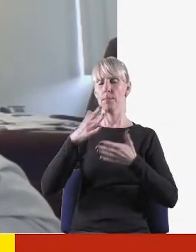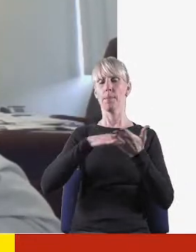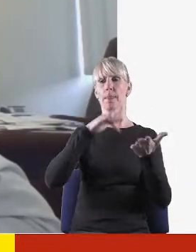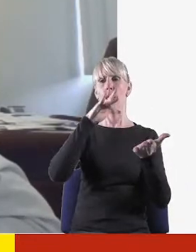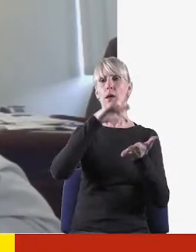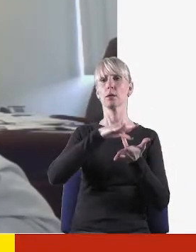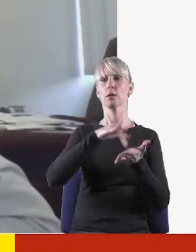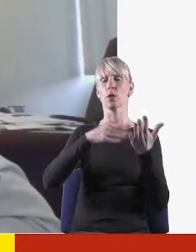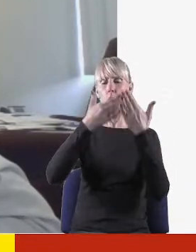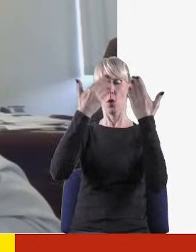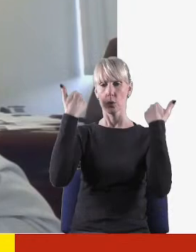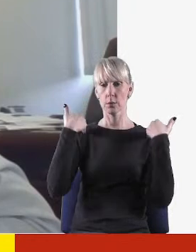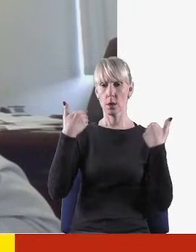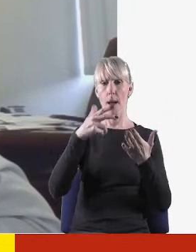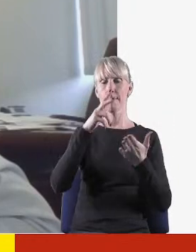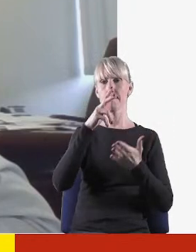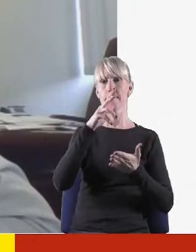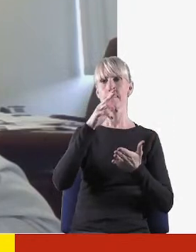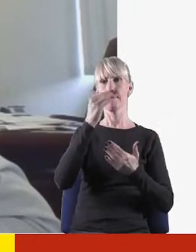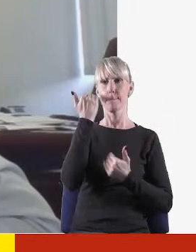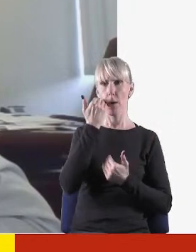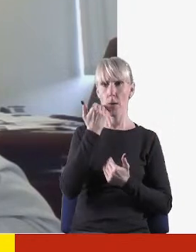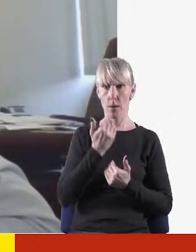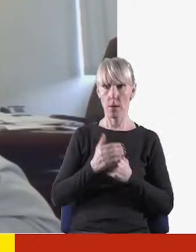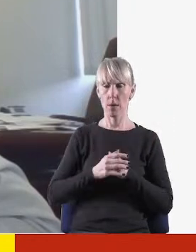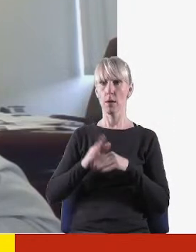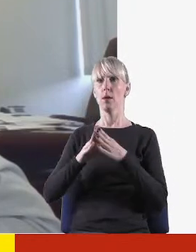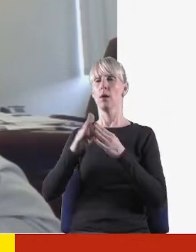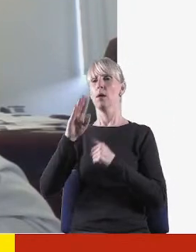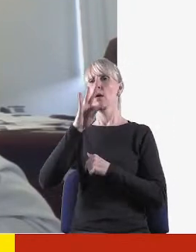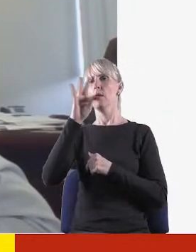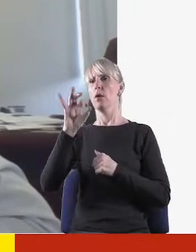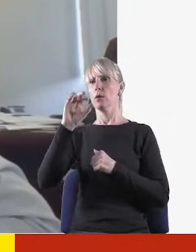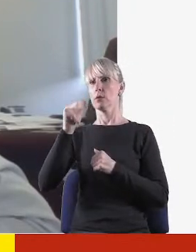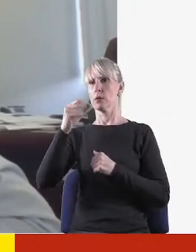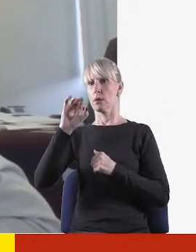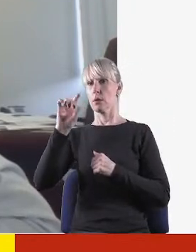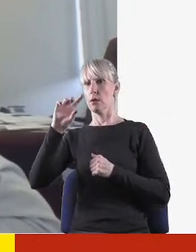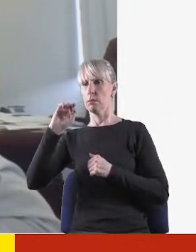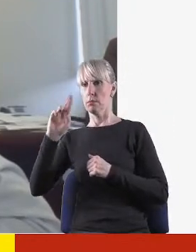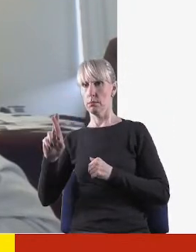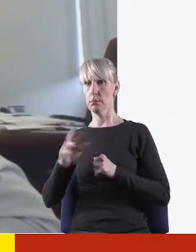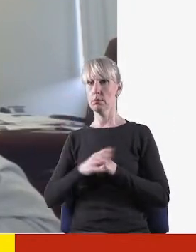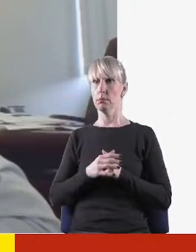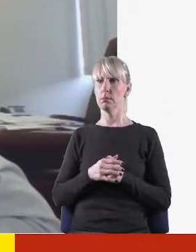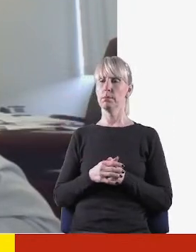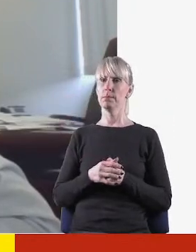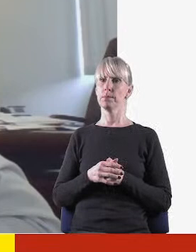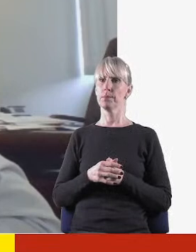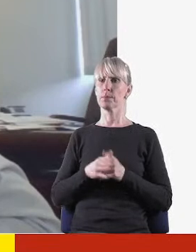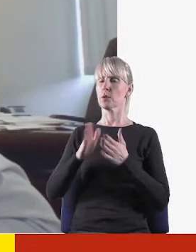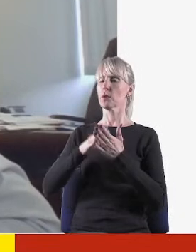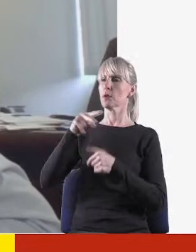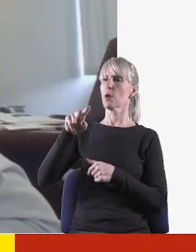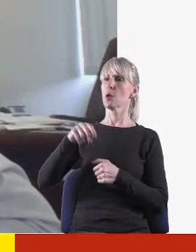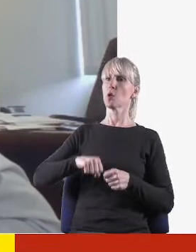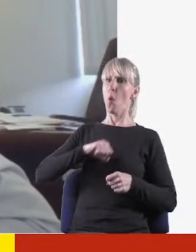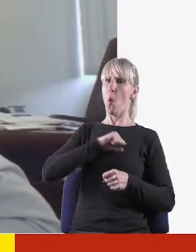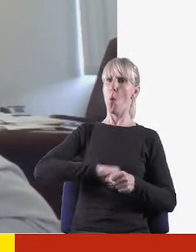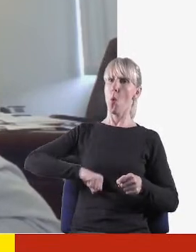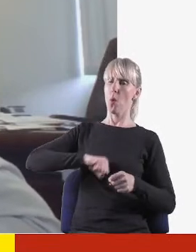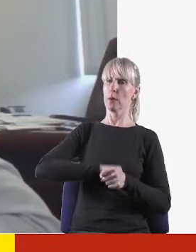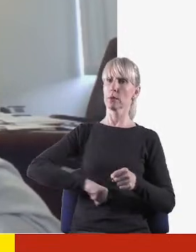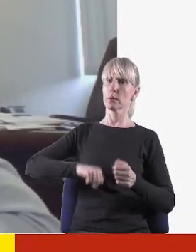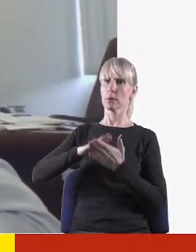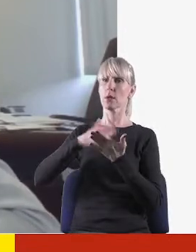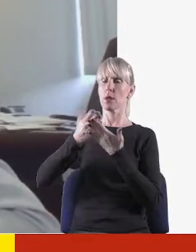Bełchatowie, również fumigatory do szpitala w Ogiewnikach, czy też USG do szpitala